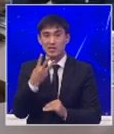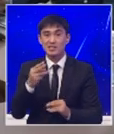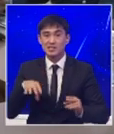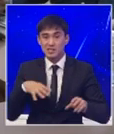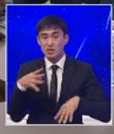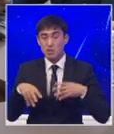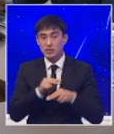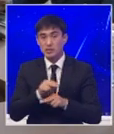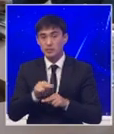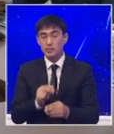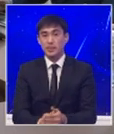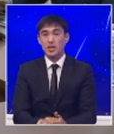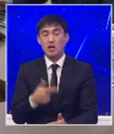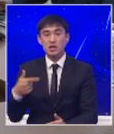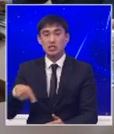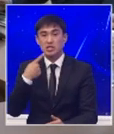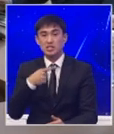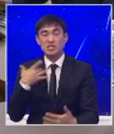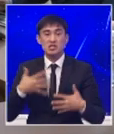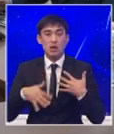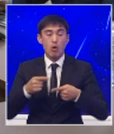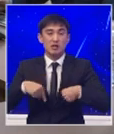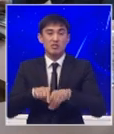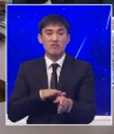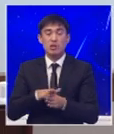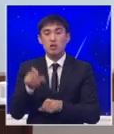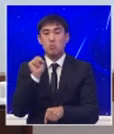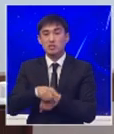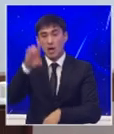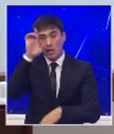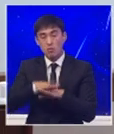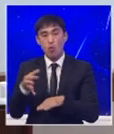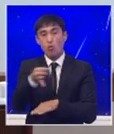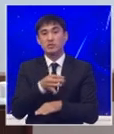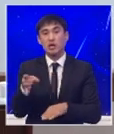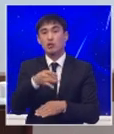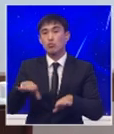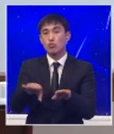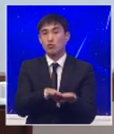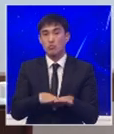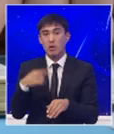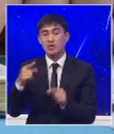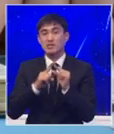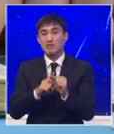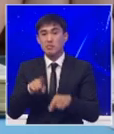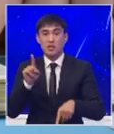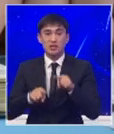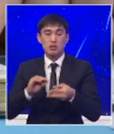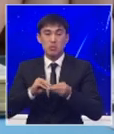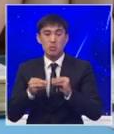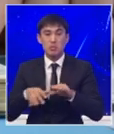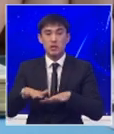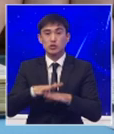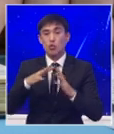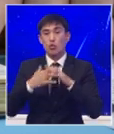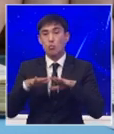занимается. Граждане также отметили слабую организацию выполнения поручений акима области на районном уровне. По их словам, некоторые проблемы